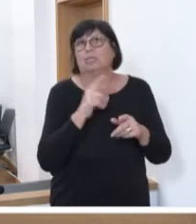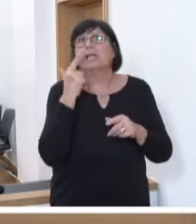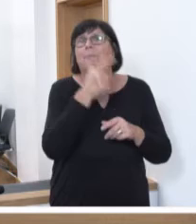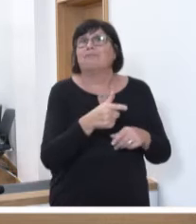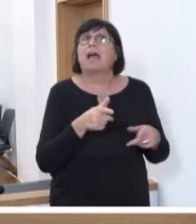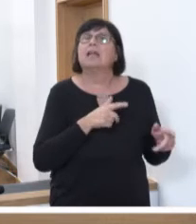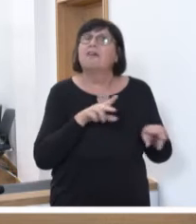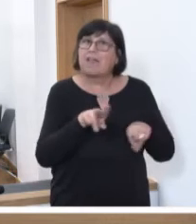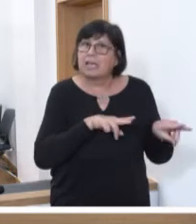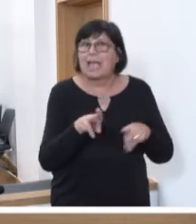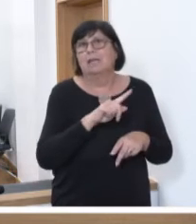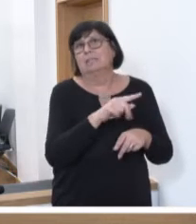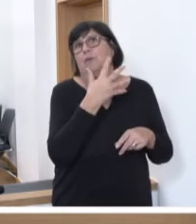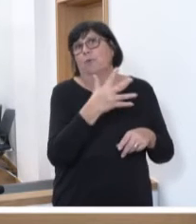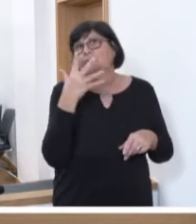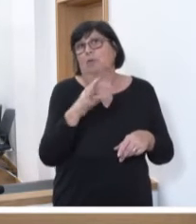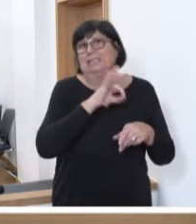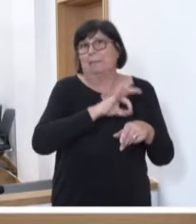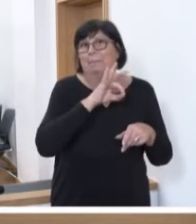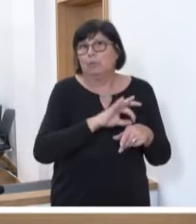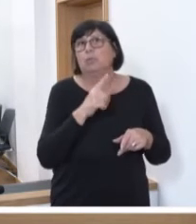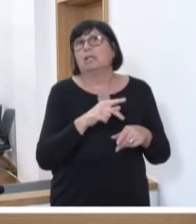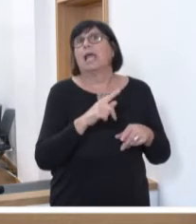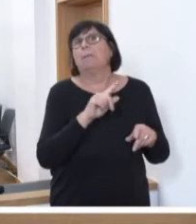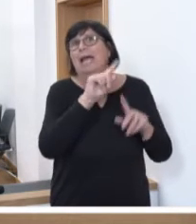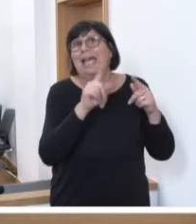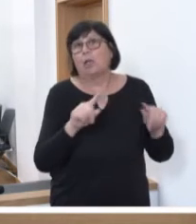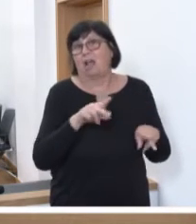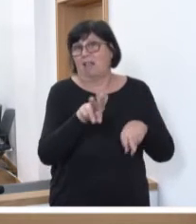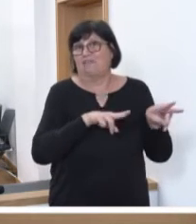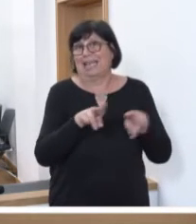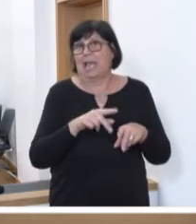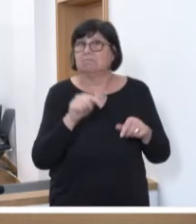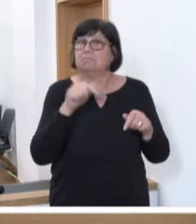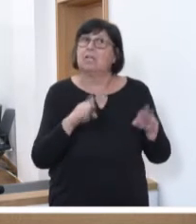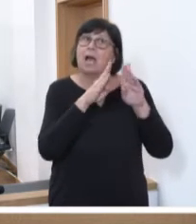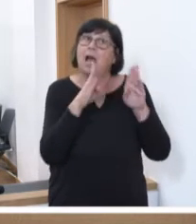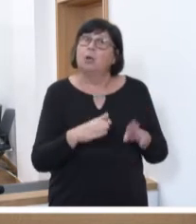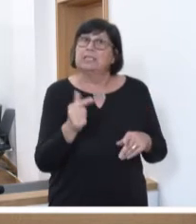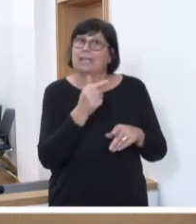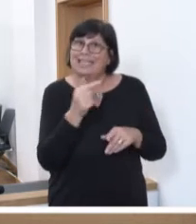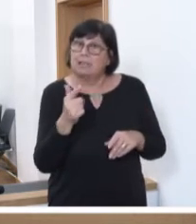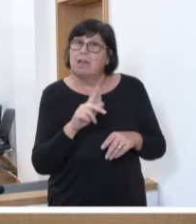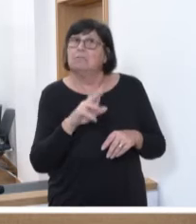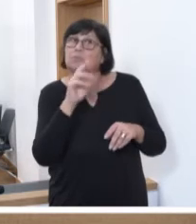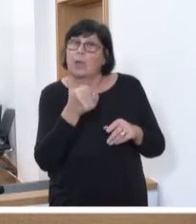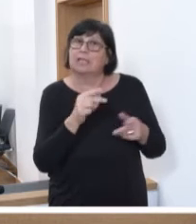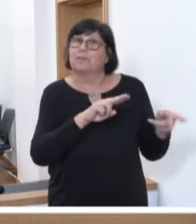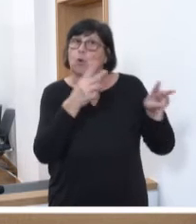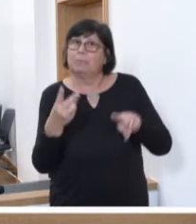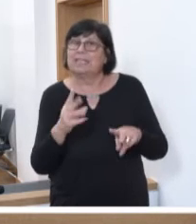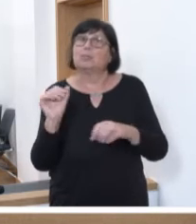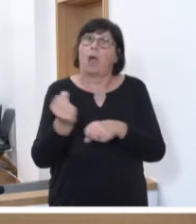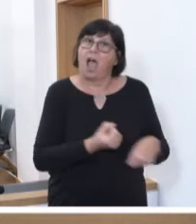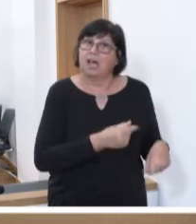bis 55 Minuten im Regionalverkehr realisieren lassen. Der angeführte Haushaltstitel dient in erster Linie der Umsetzung des Aachener